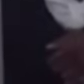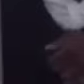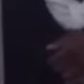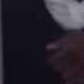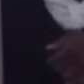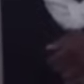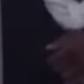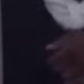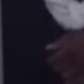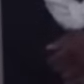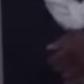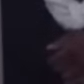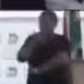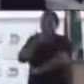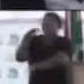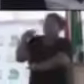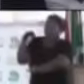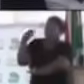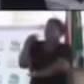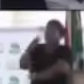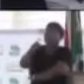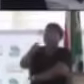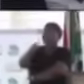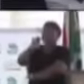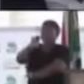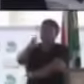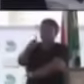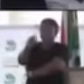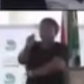ungqongqoshe umacingwane